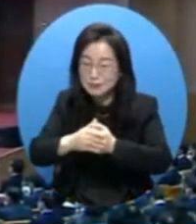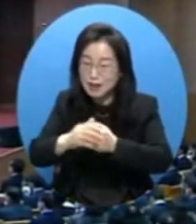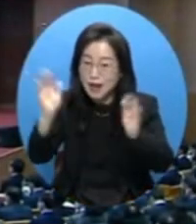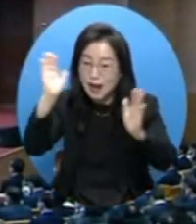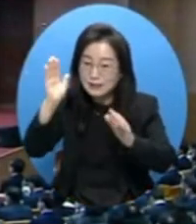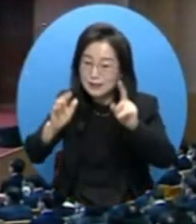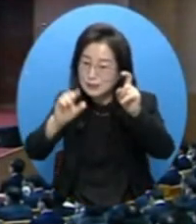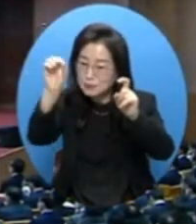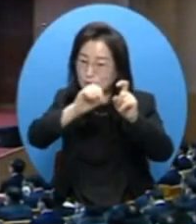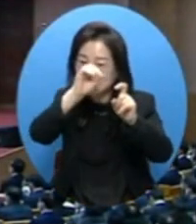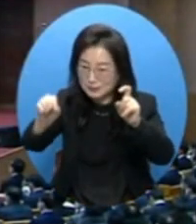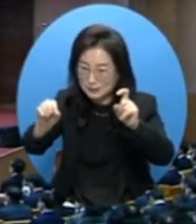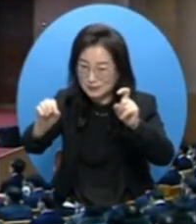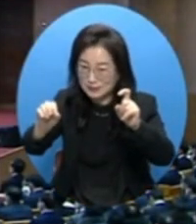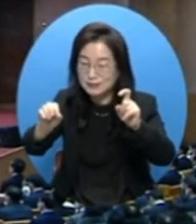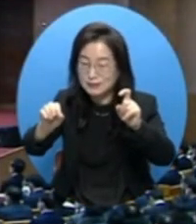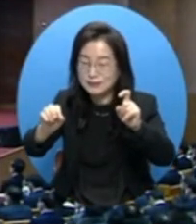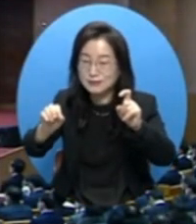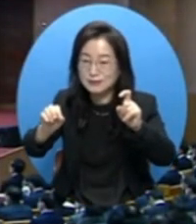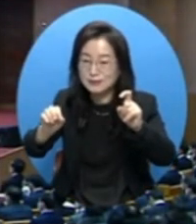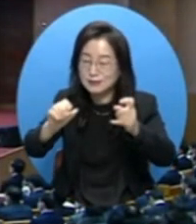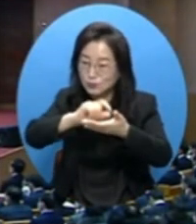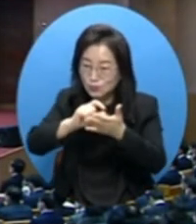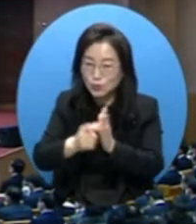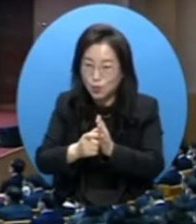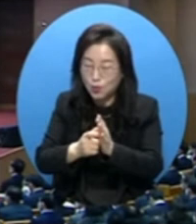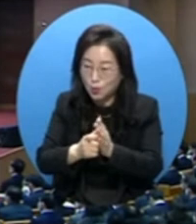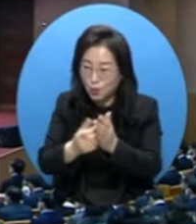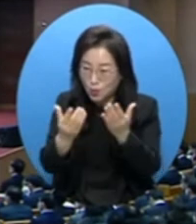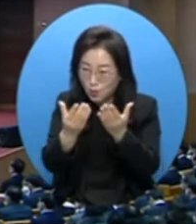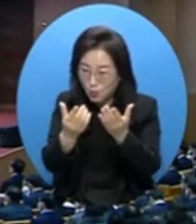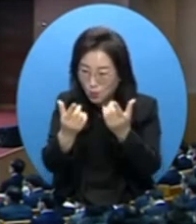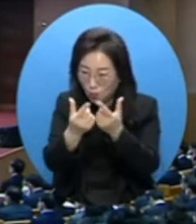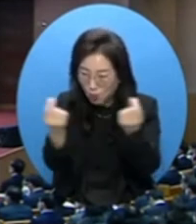해당되는 그 숫자를